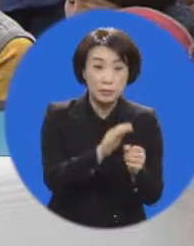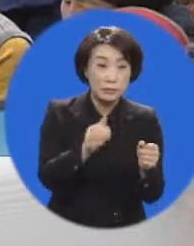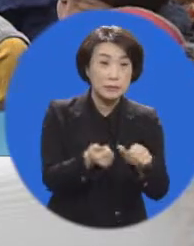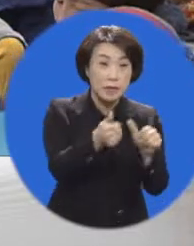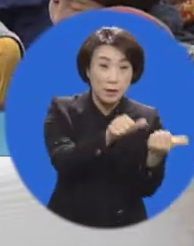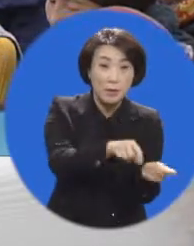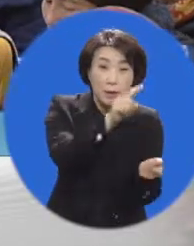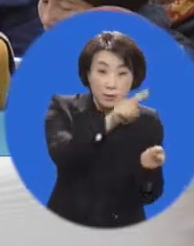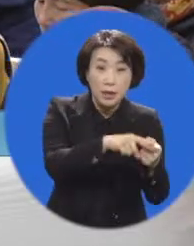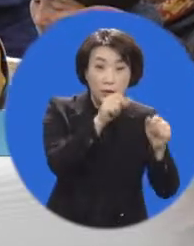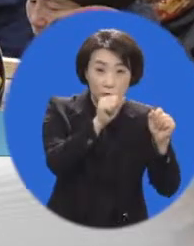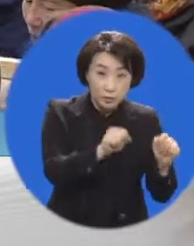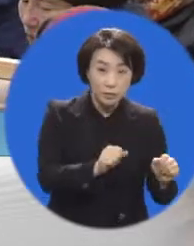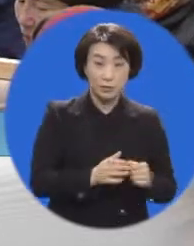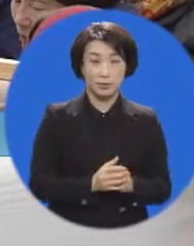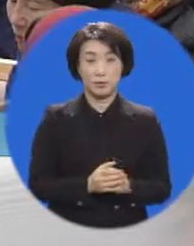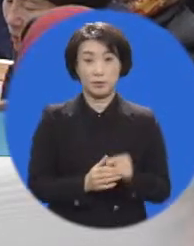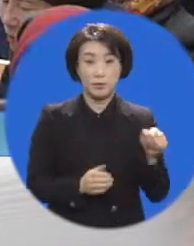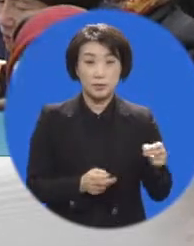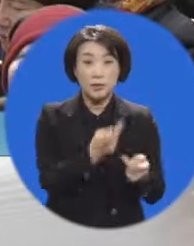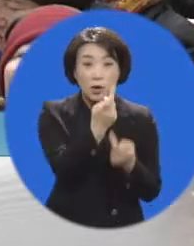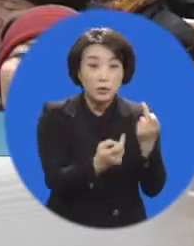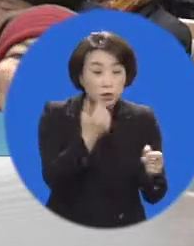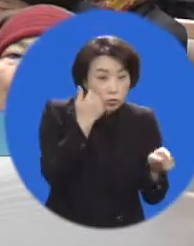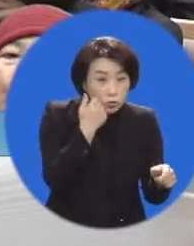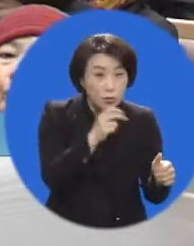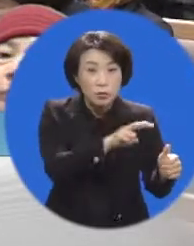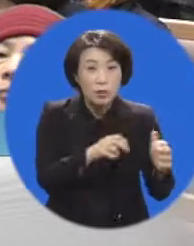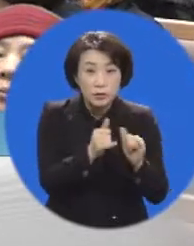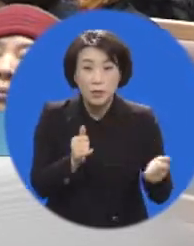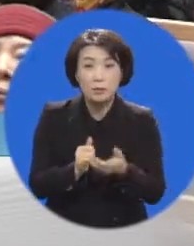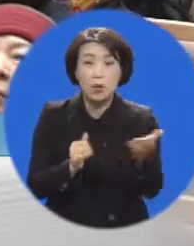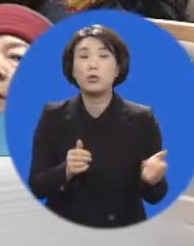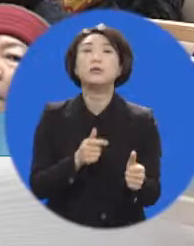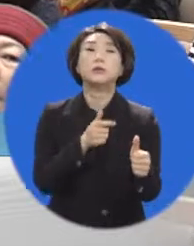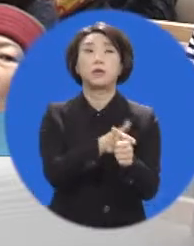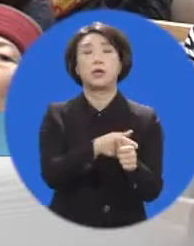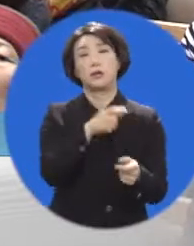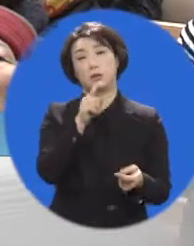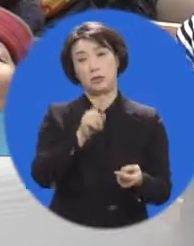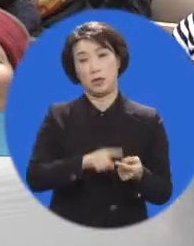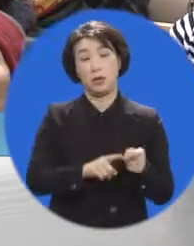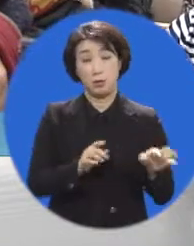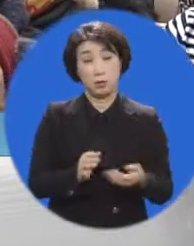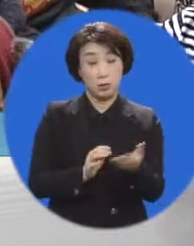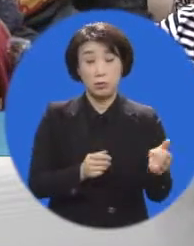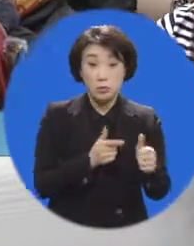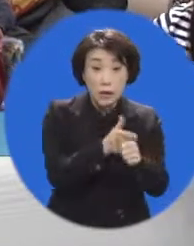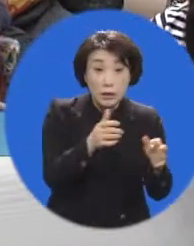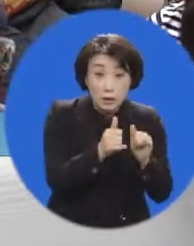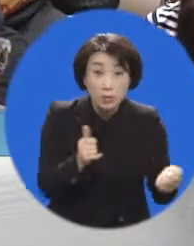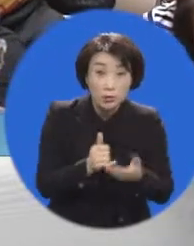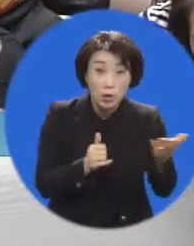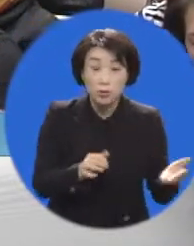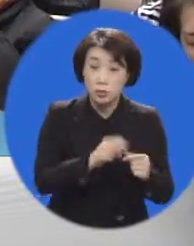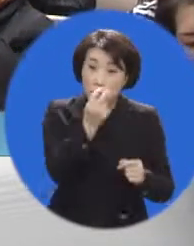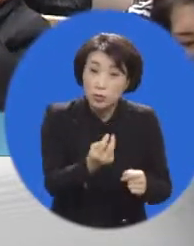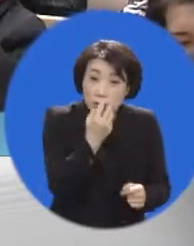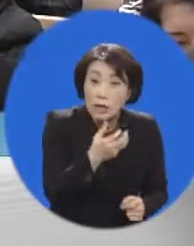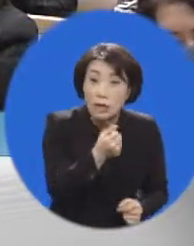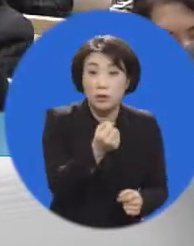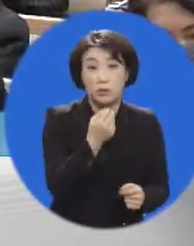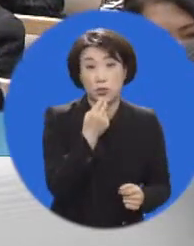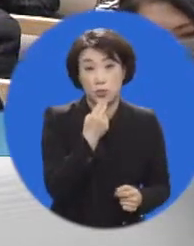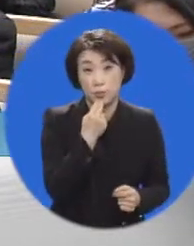사망에 거하느니라. 그 형제를 미워하는 자마다 살인하는 자니 살인하는 자마다 영생이 그